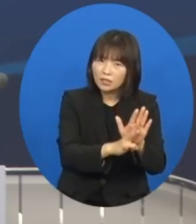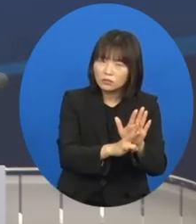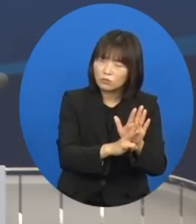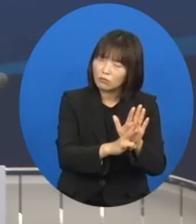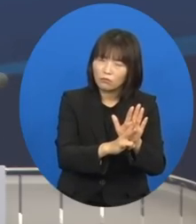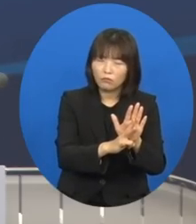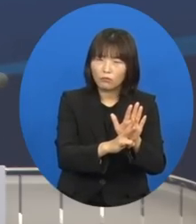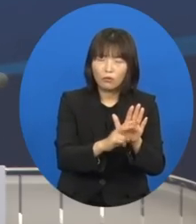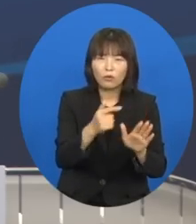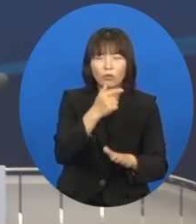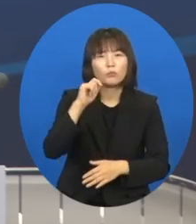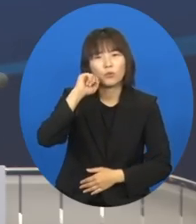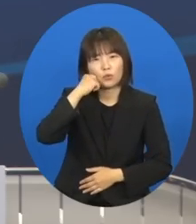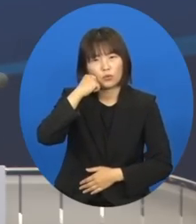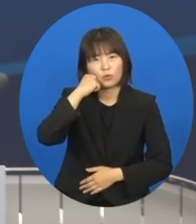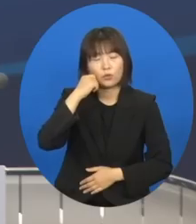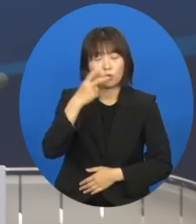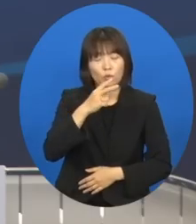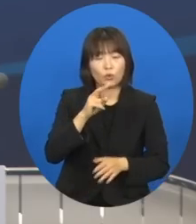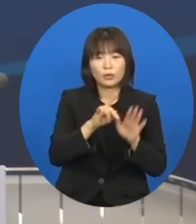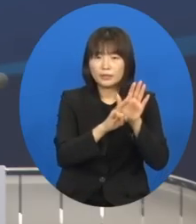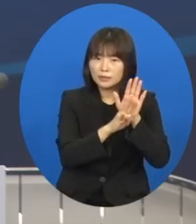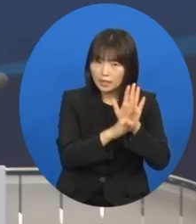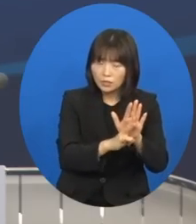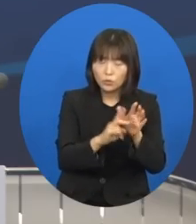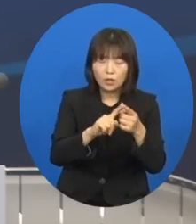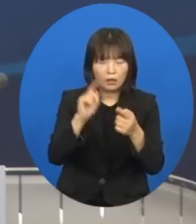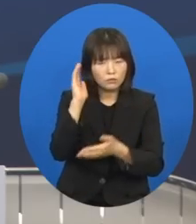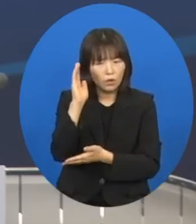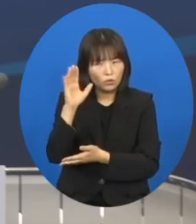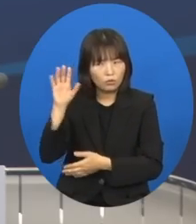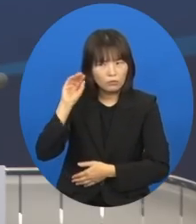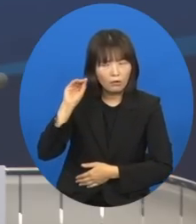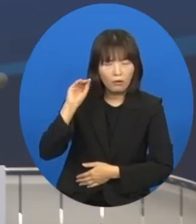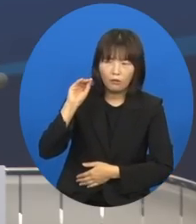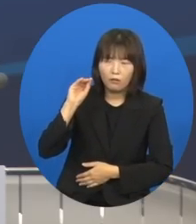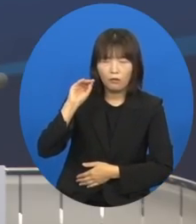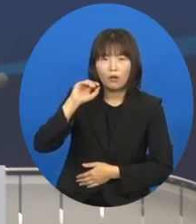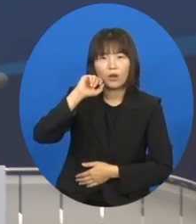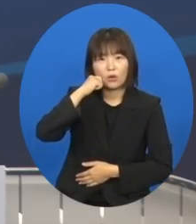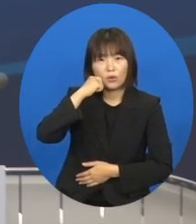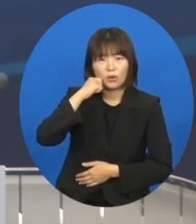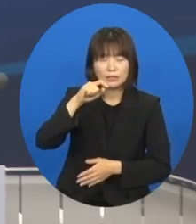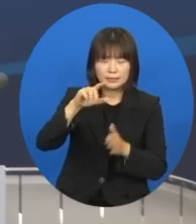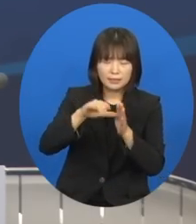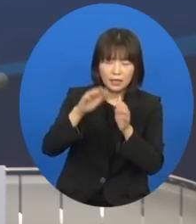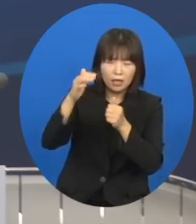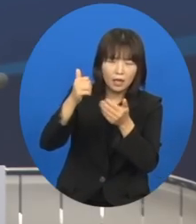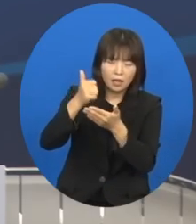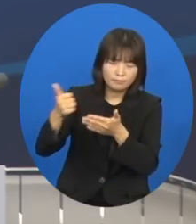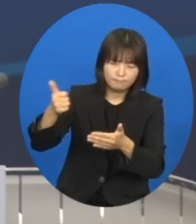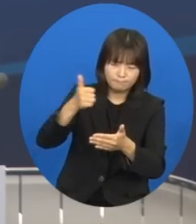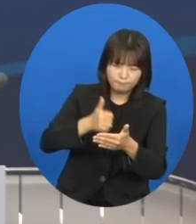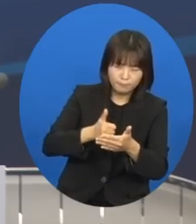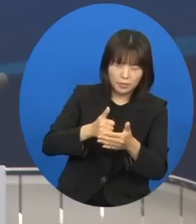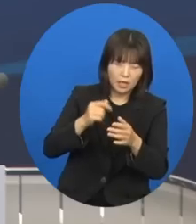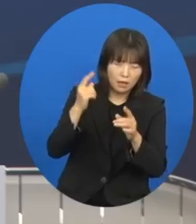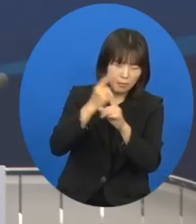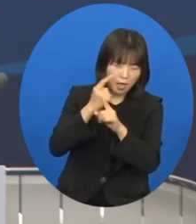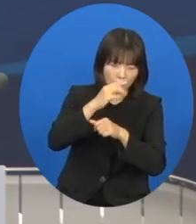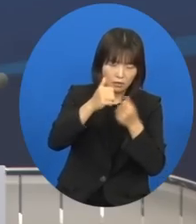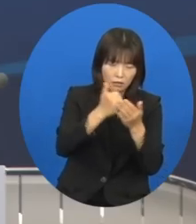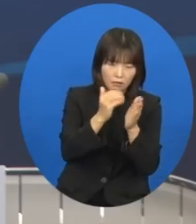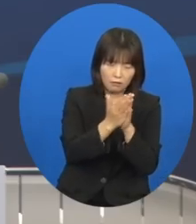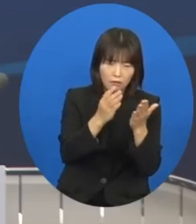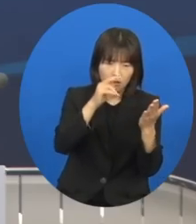들을 기회가 많이 부족했어요. 그래서 제가 그 당시에 하나님을 영접하고 막 너무 뜨거워서 매일 성경을 읽는데